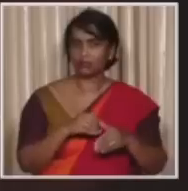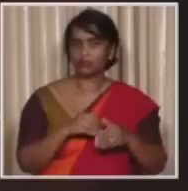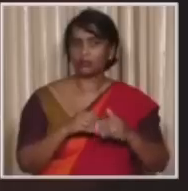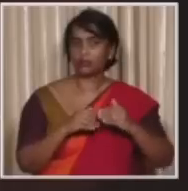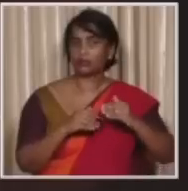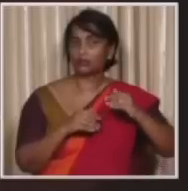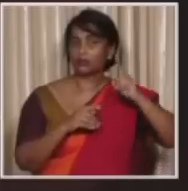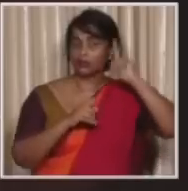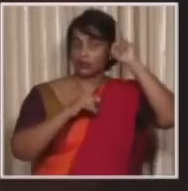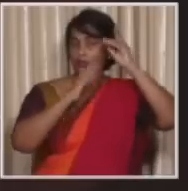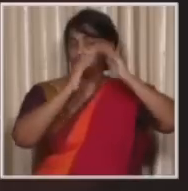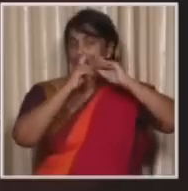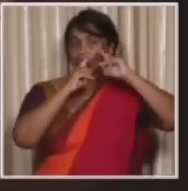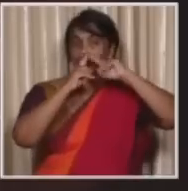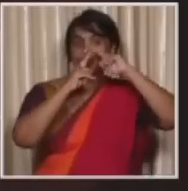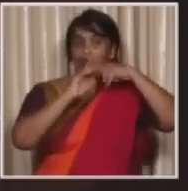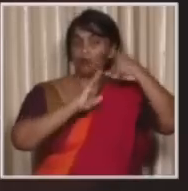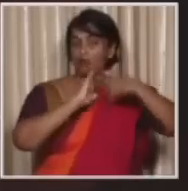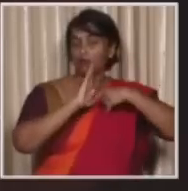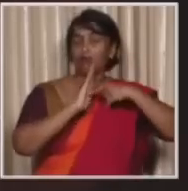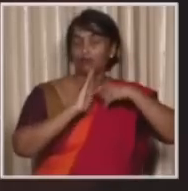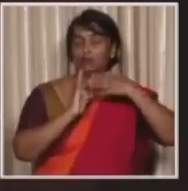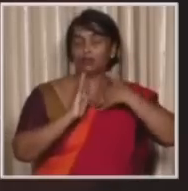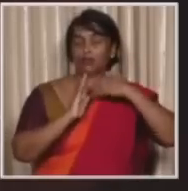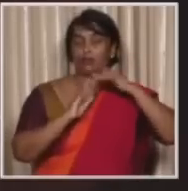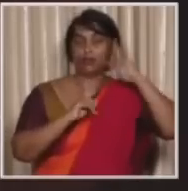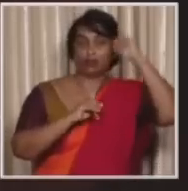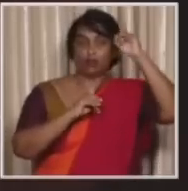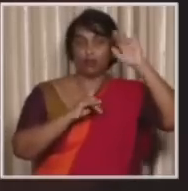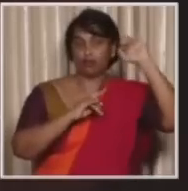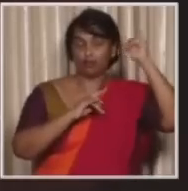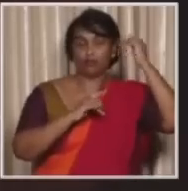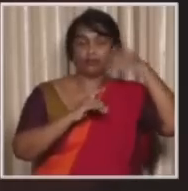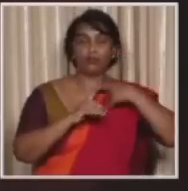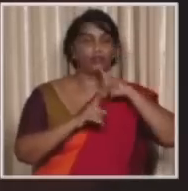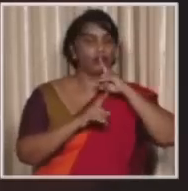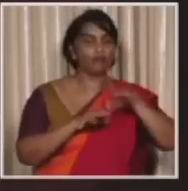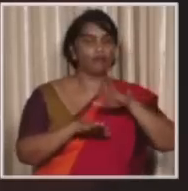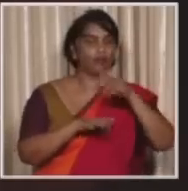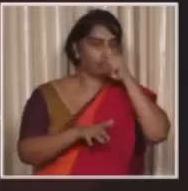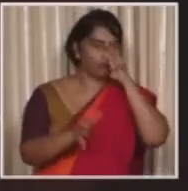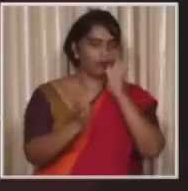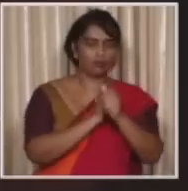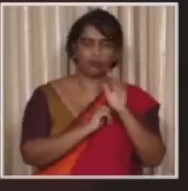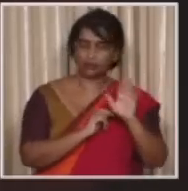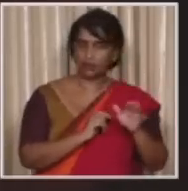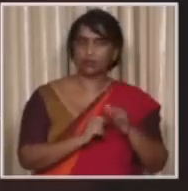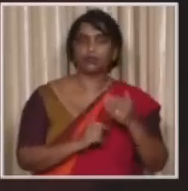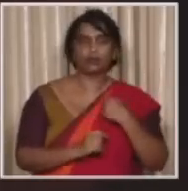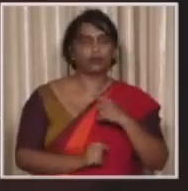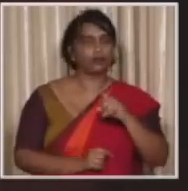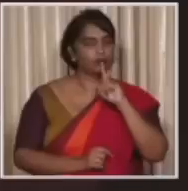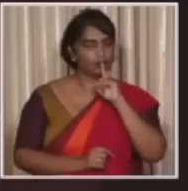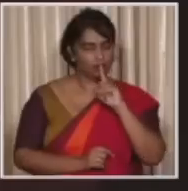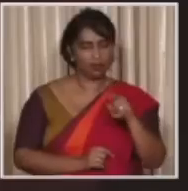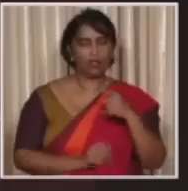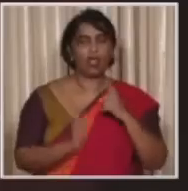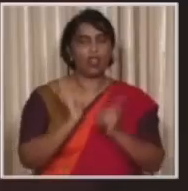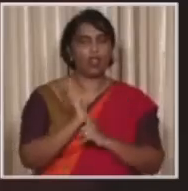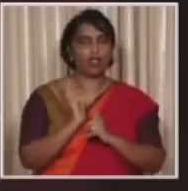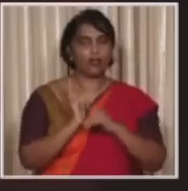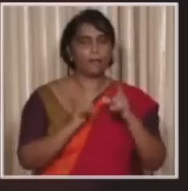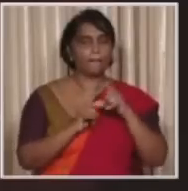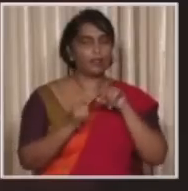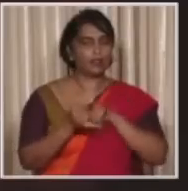ඉහළ ඉඳලා මේ රටේ බලධාරීන්ගේ ආශිර්වාදයේ ඇතුව ඉඩම් බංකොල්ලයක් සිද්ධ වෙනවා. මම කියන්නම් ලග්ගල